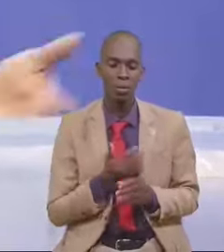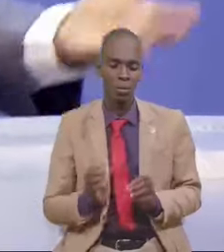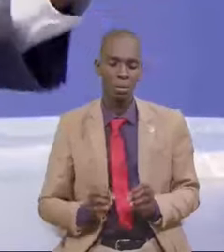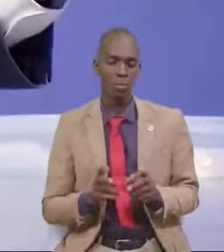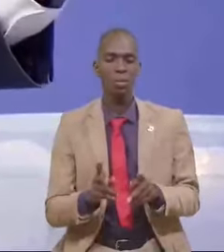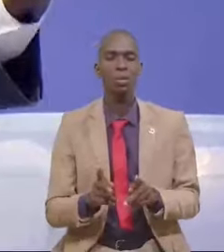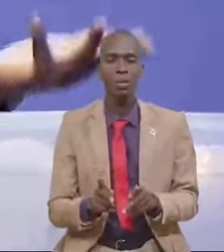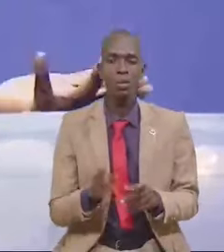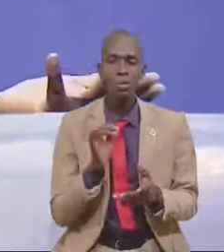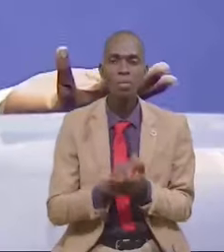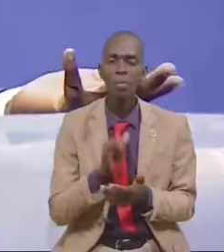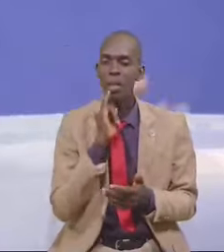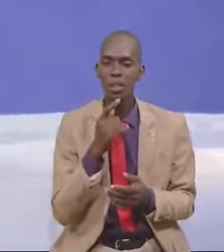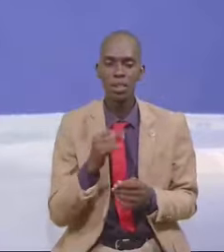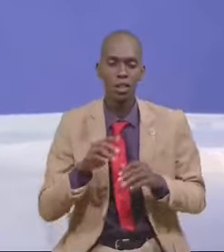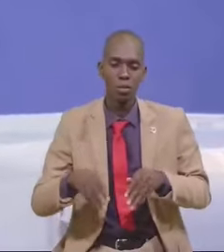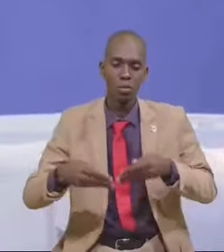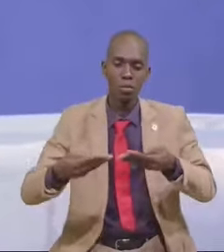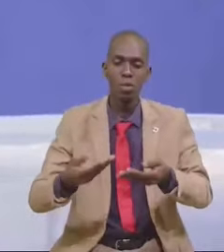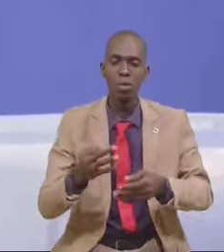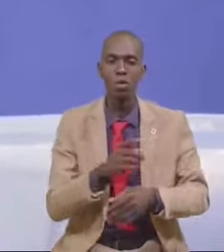Ça, c'est la provision du Seigneur pour nous.